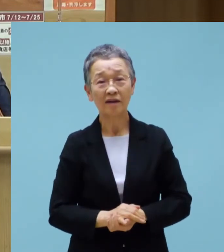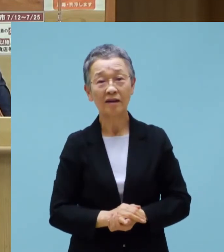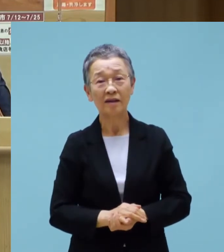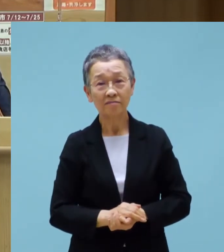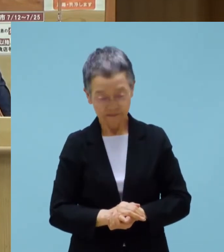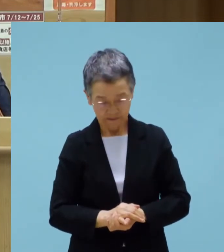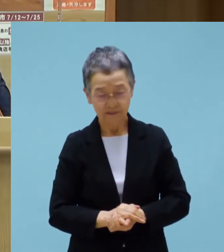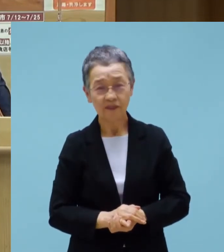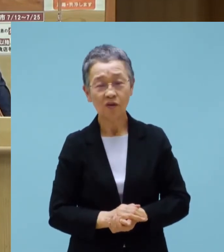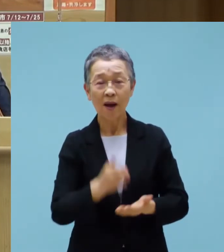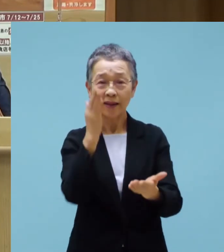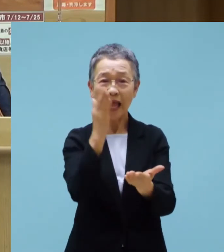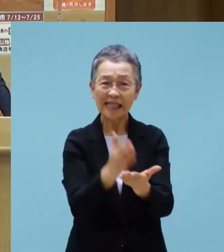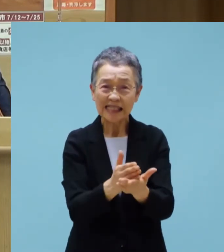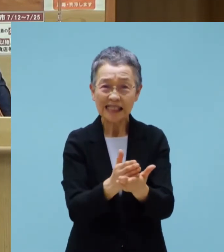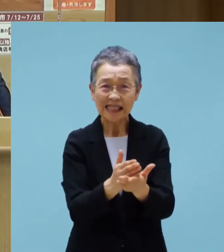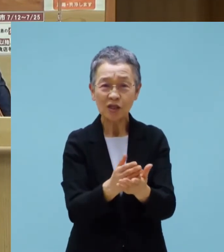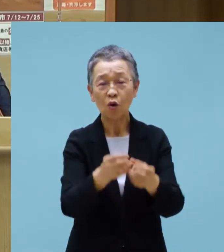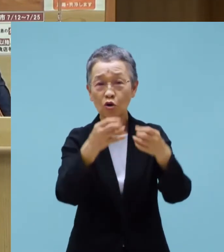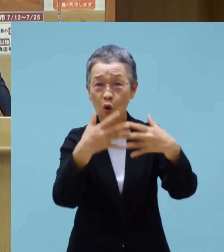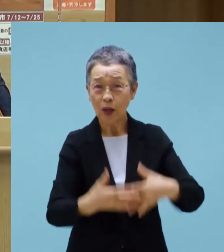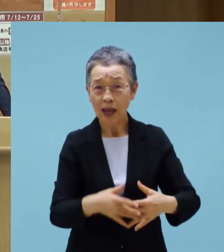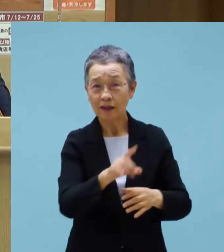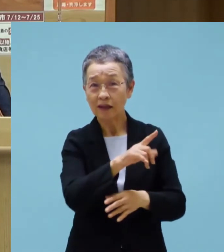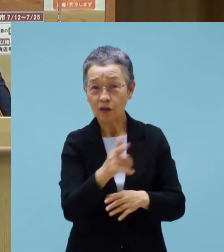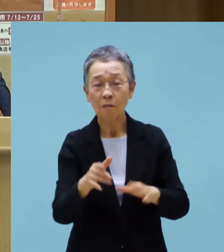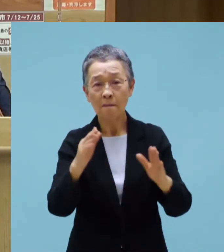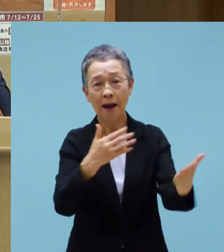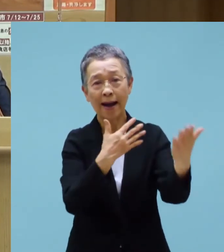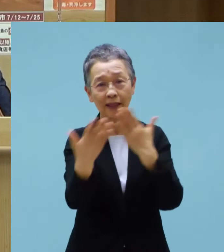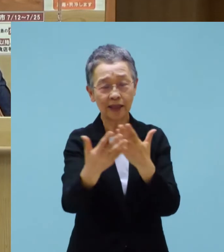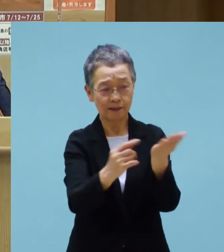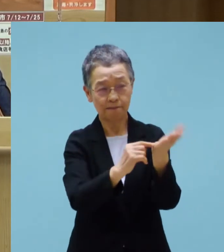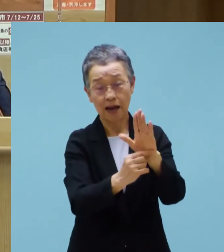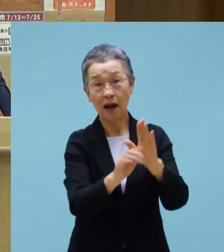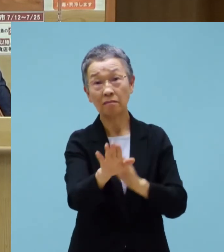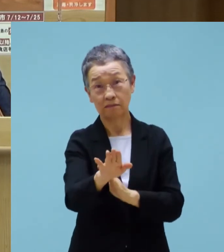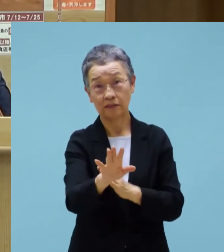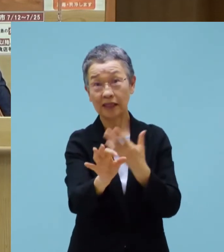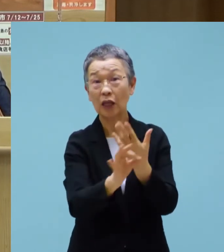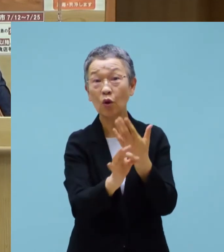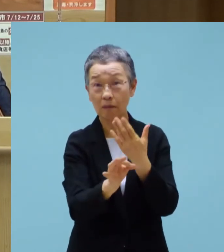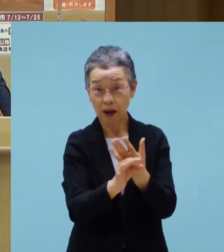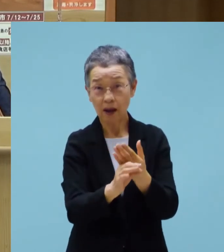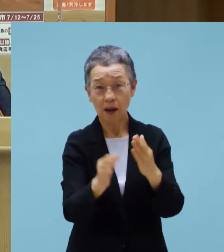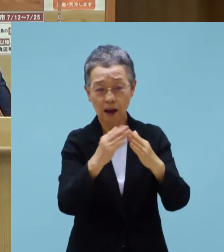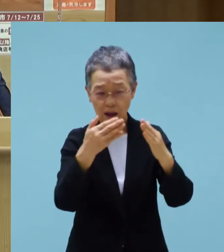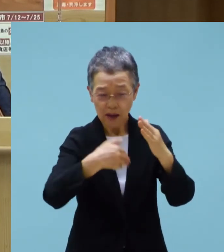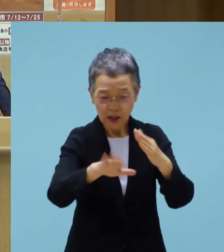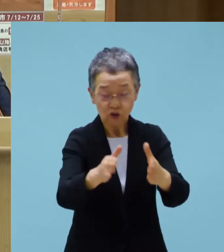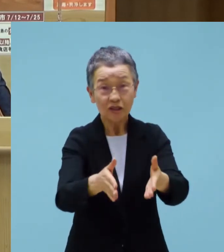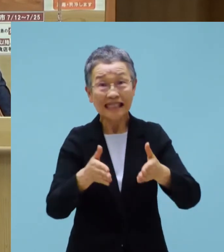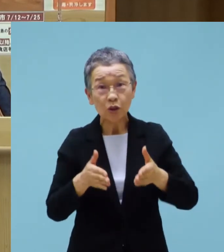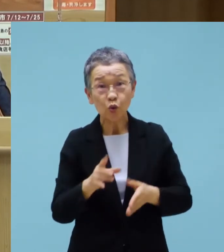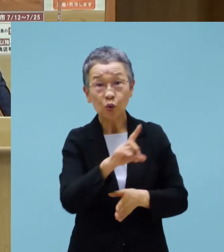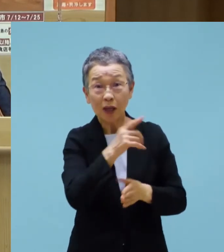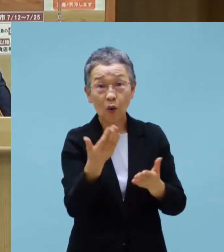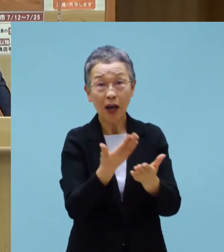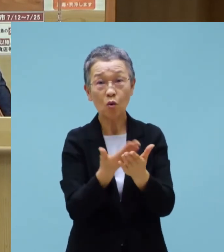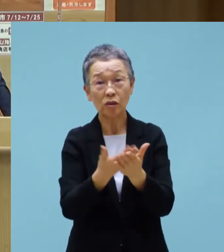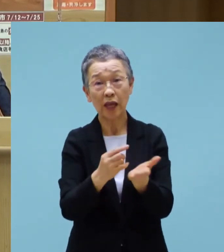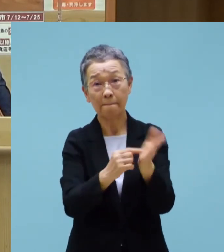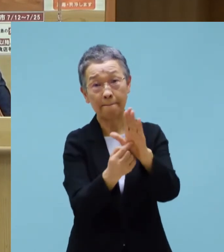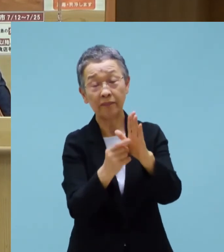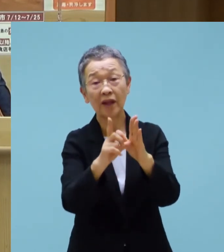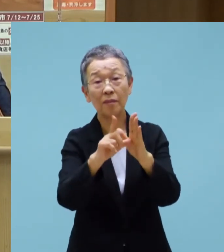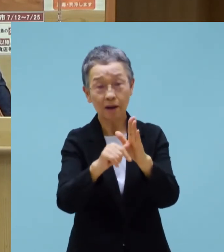件、などがもう明示されてます。例えば外出自粛などが要請された場合、ガソリン相当